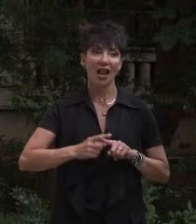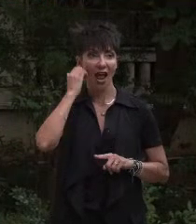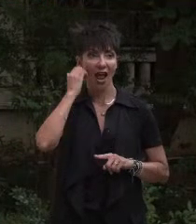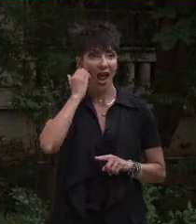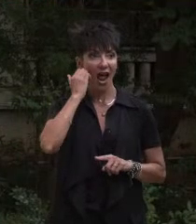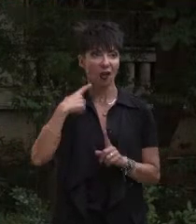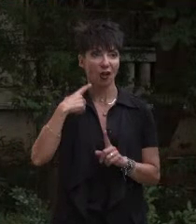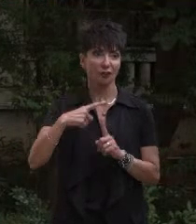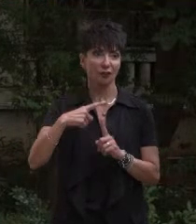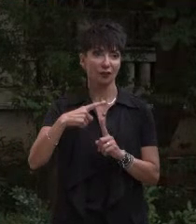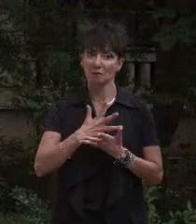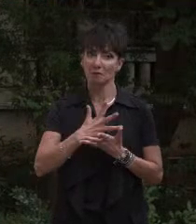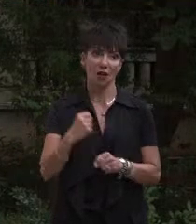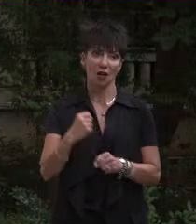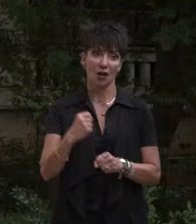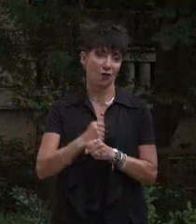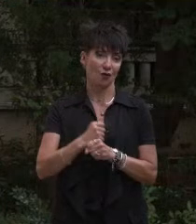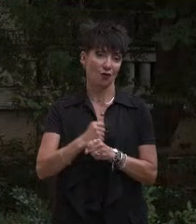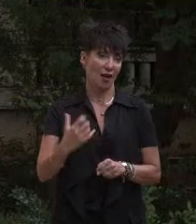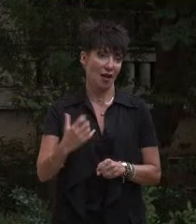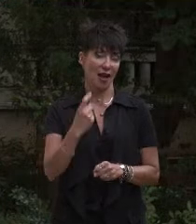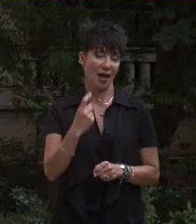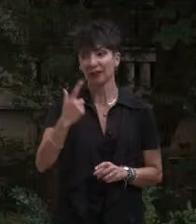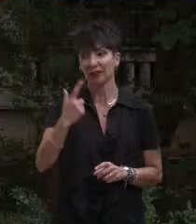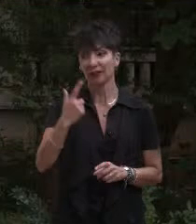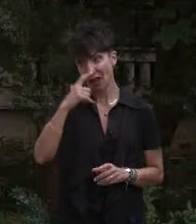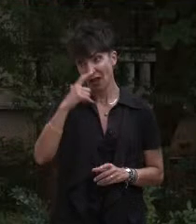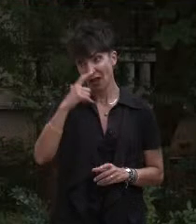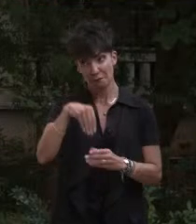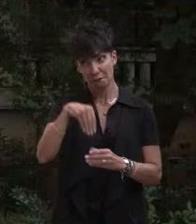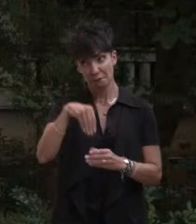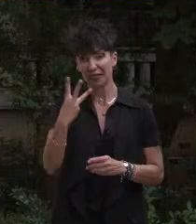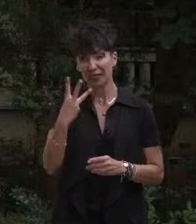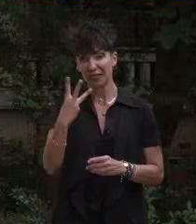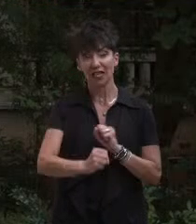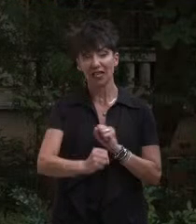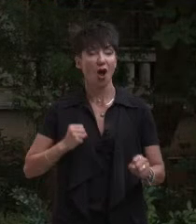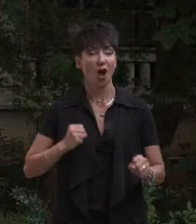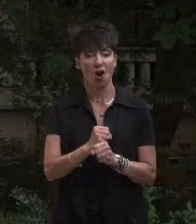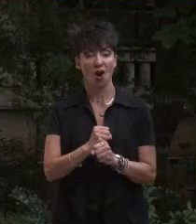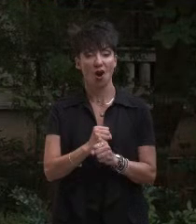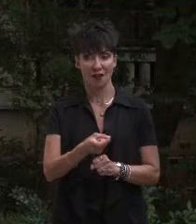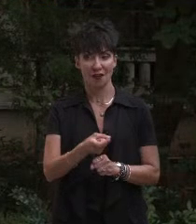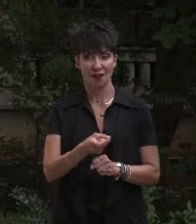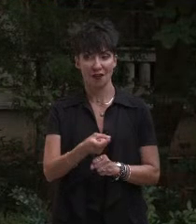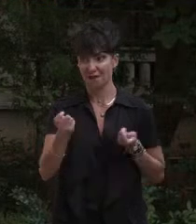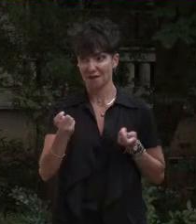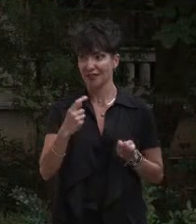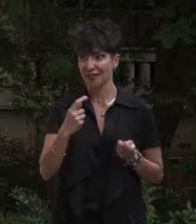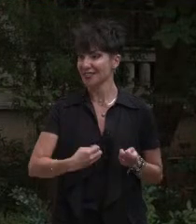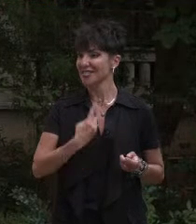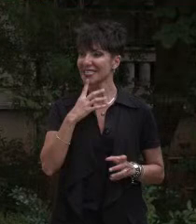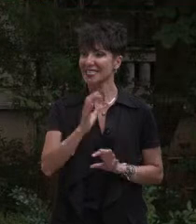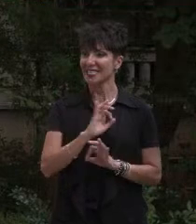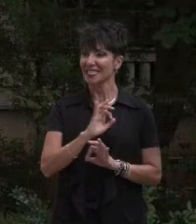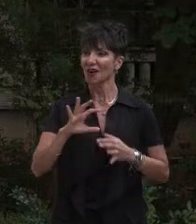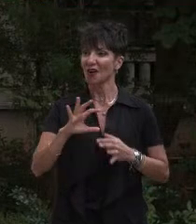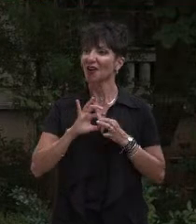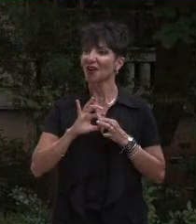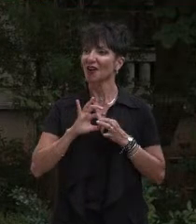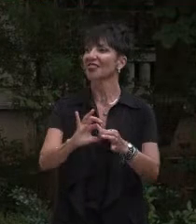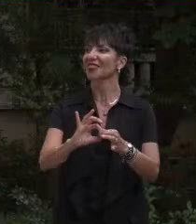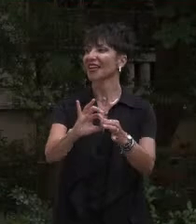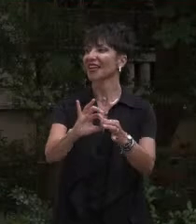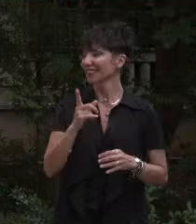Σταυρού που είναι τεράστιο, υπηρέτησα τον Ελληνικό Ερυθρό Σταυρό 30 χρόνια, είμαι σίγουρη ότι θα συνεχιστεί